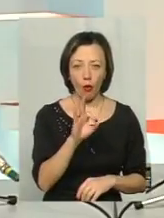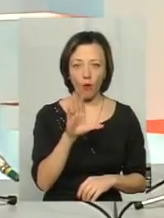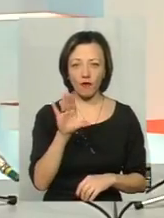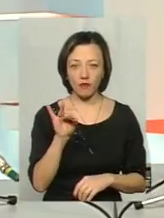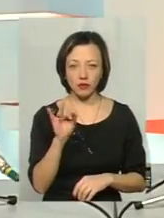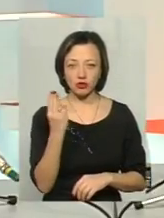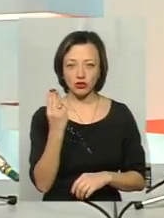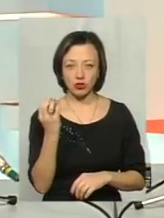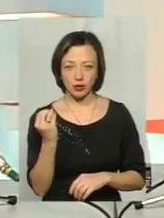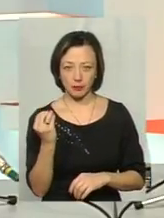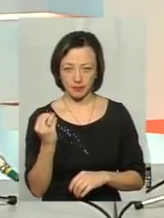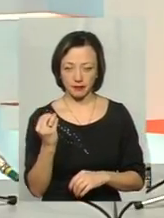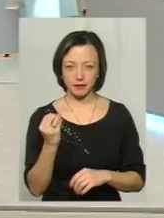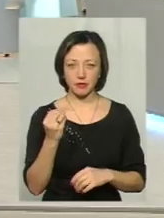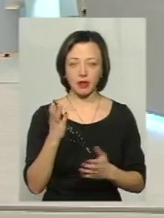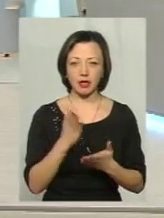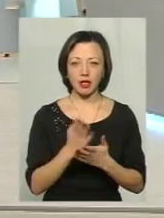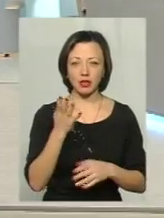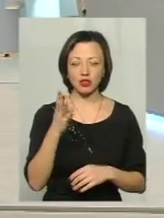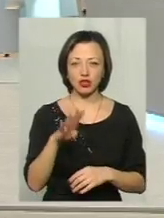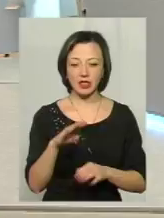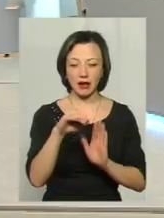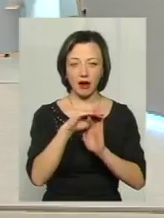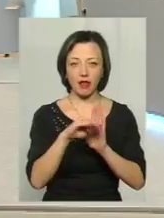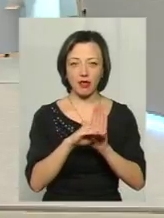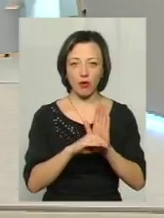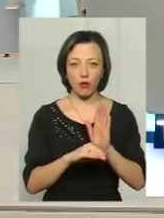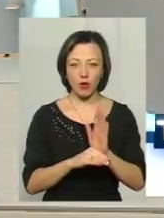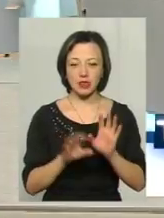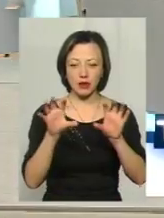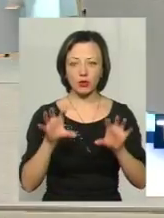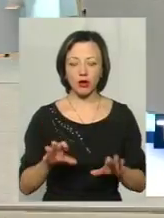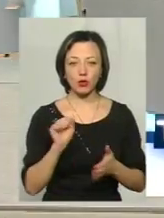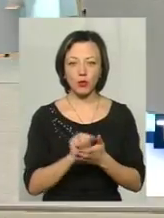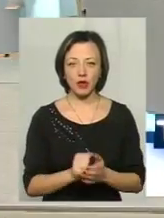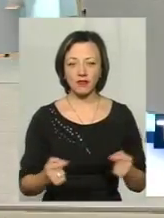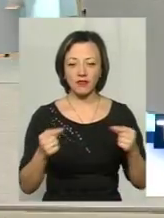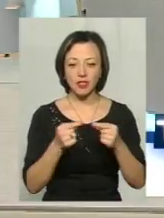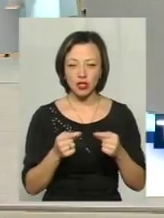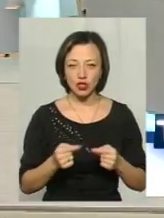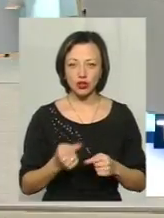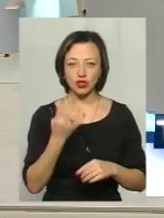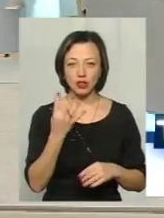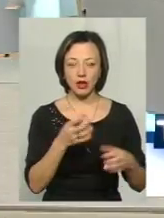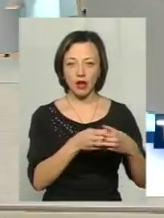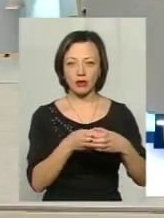що чотири категорії, ну, визначено законодавчими актами, чотири категорії